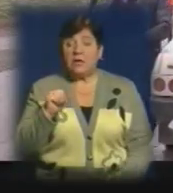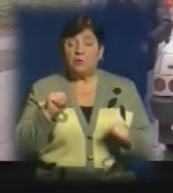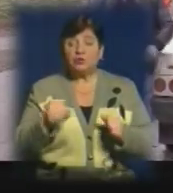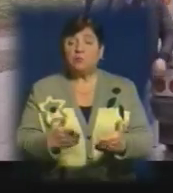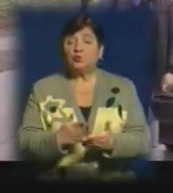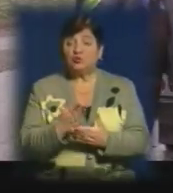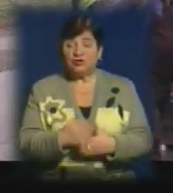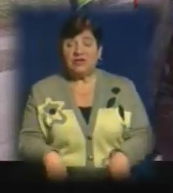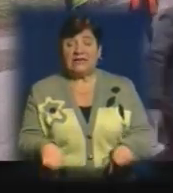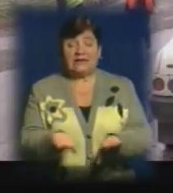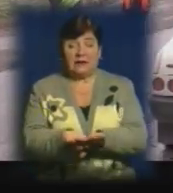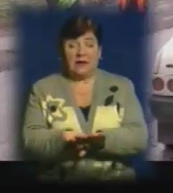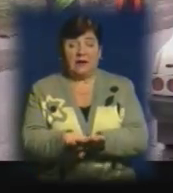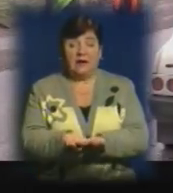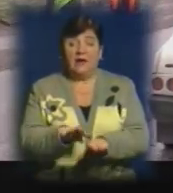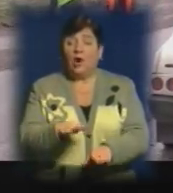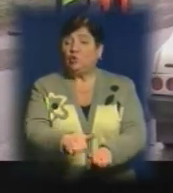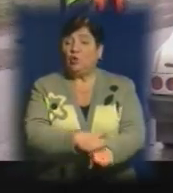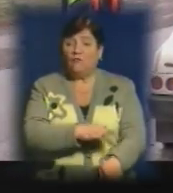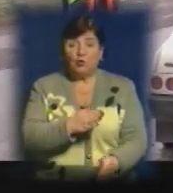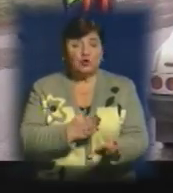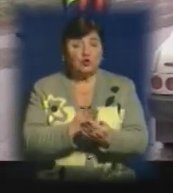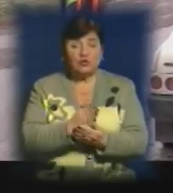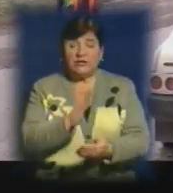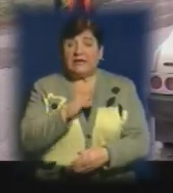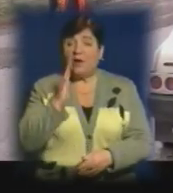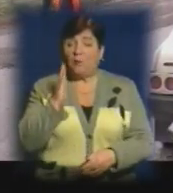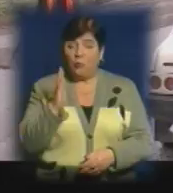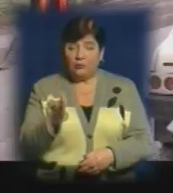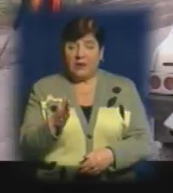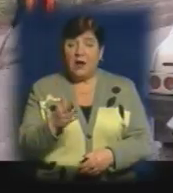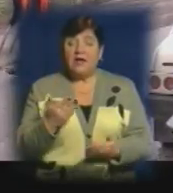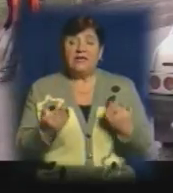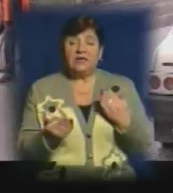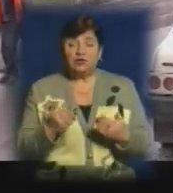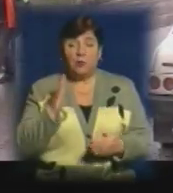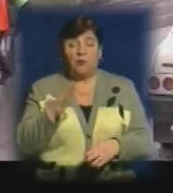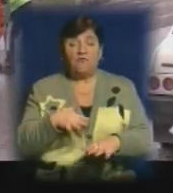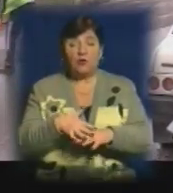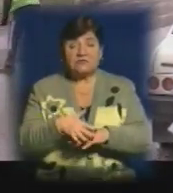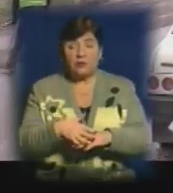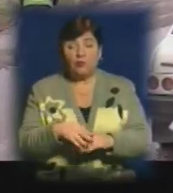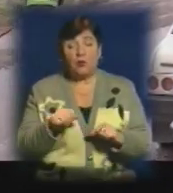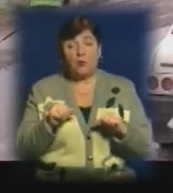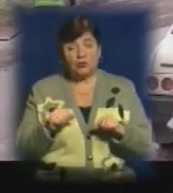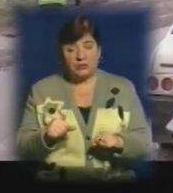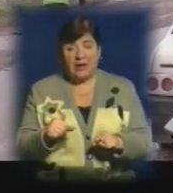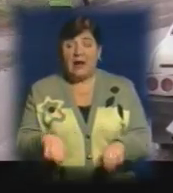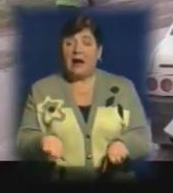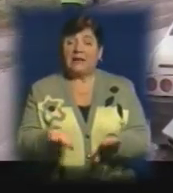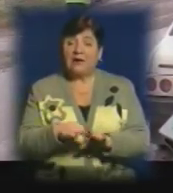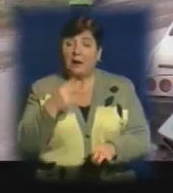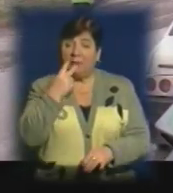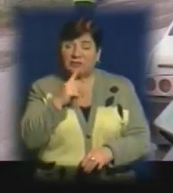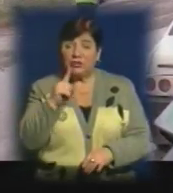такий тимчасовий проїзд? Він довго не прослужить. Діло в тому, що тут немає водоотвода. Якщо був водоотвод, тоді воно було довго. А так, бачите,